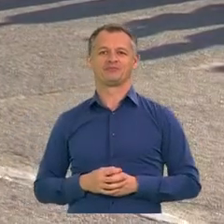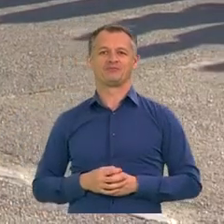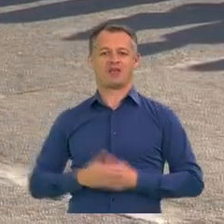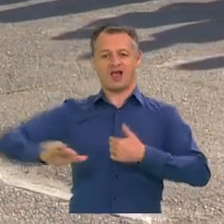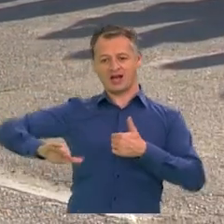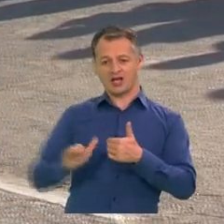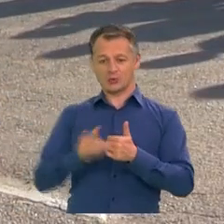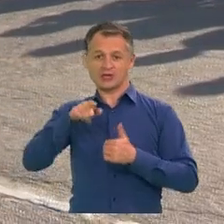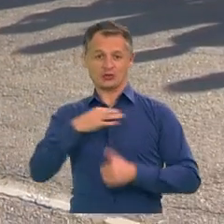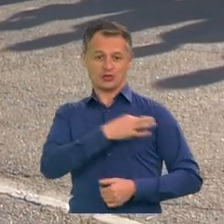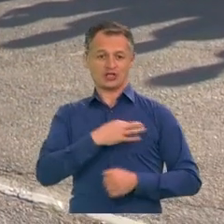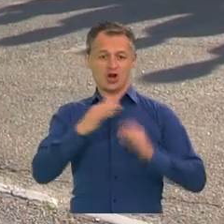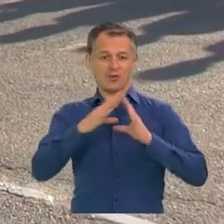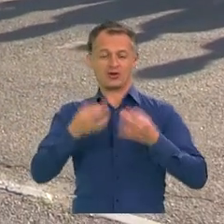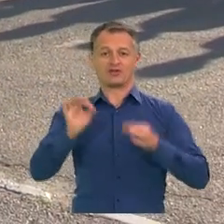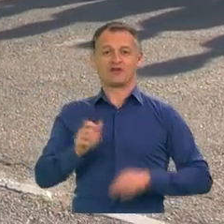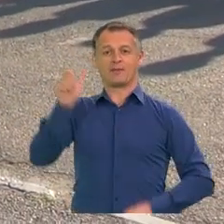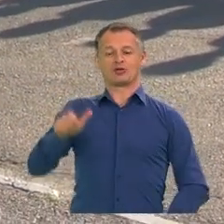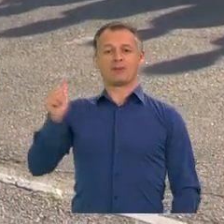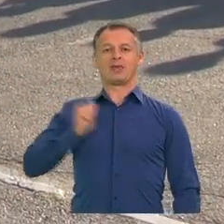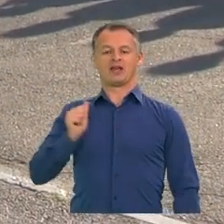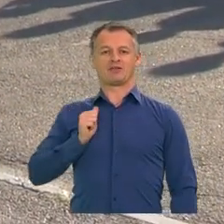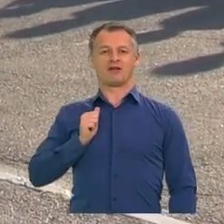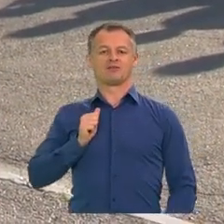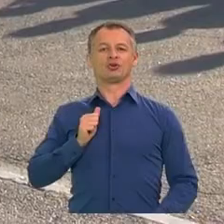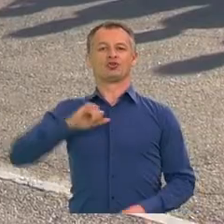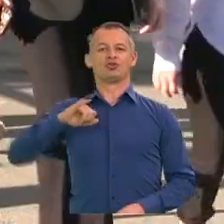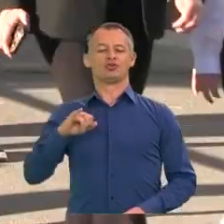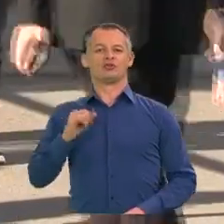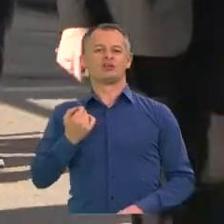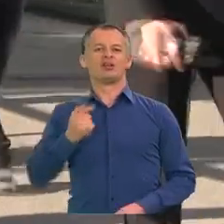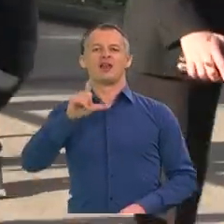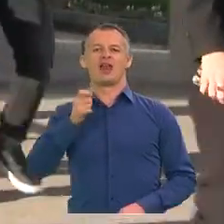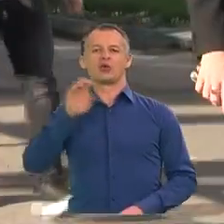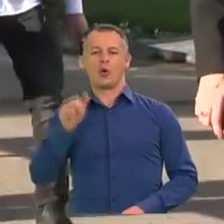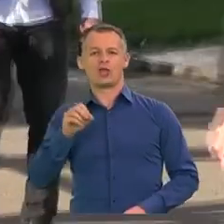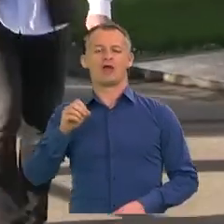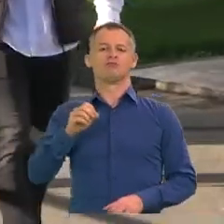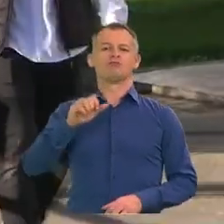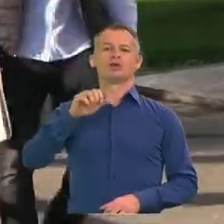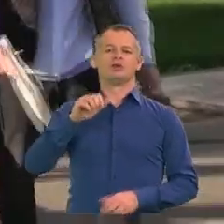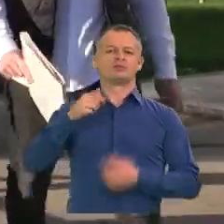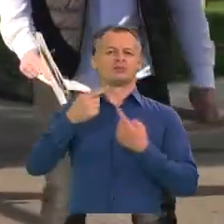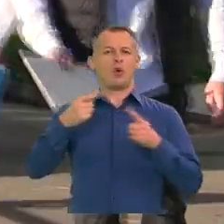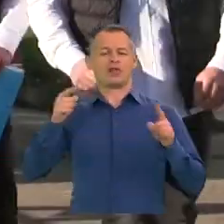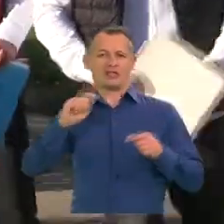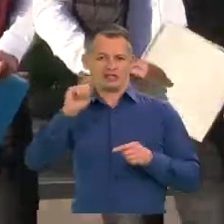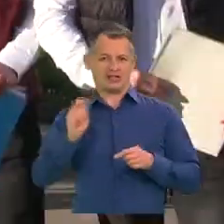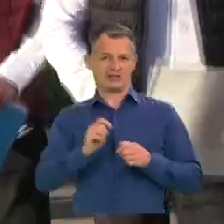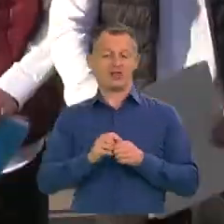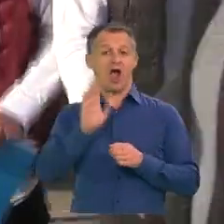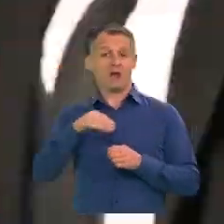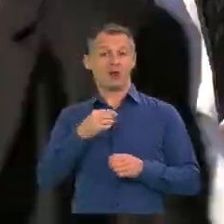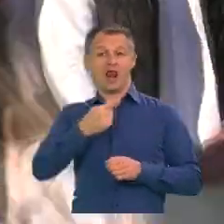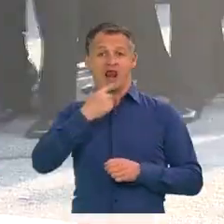de studenții români vor fi și militari, dar și civili de la universități navale din Letonia, Bulgaria și Lituania. Academia are de acum studii direct în